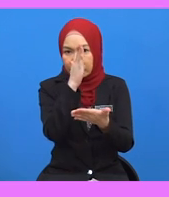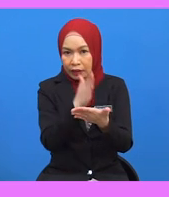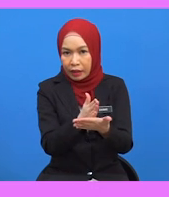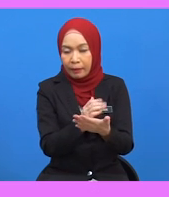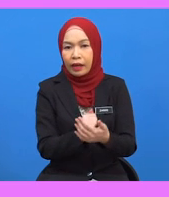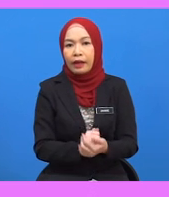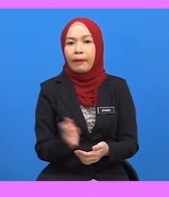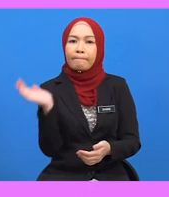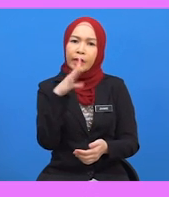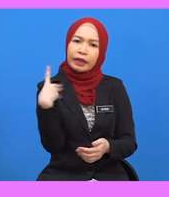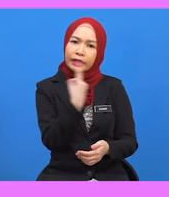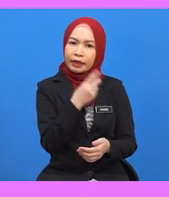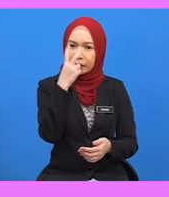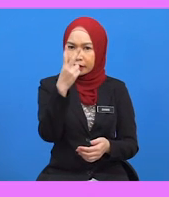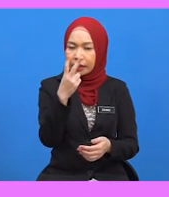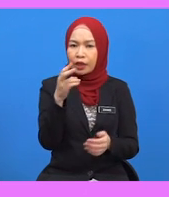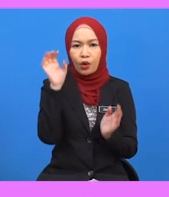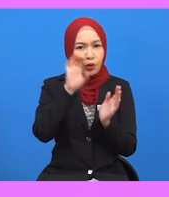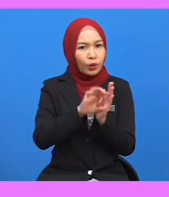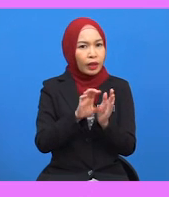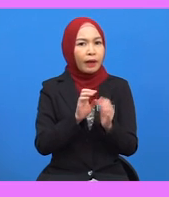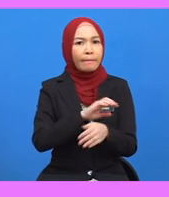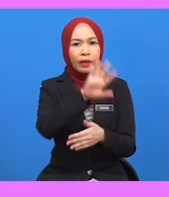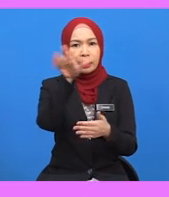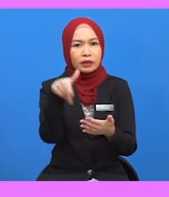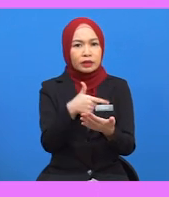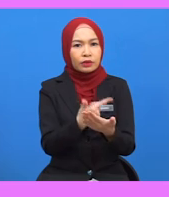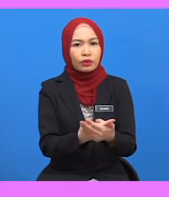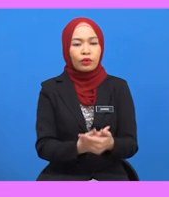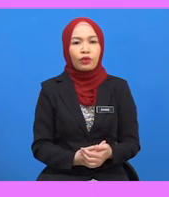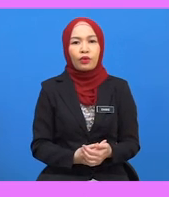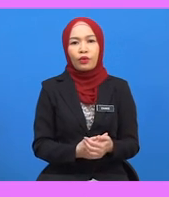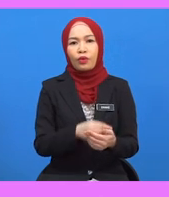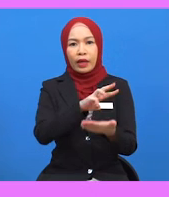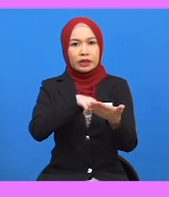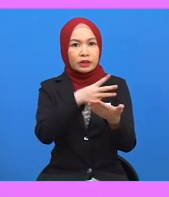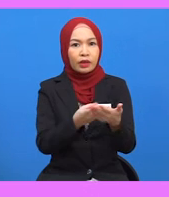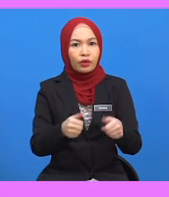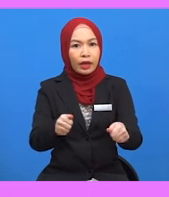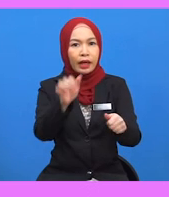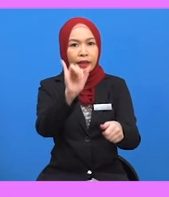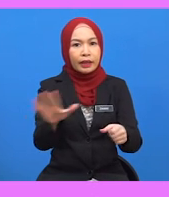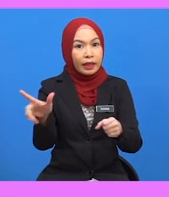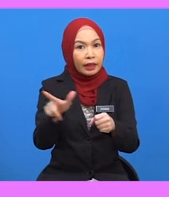Mari kita lihat rajah keseluruhan carta alir yang lengkap.